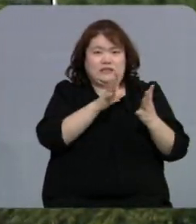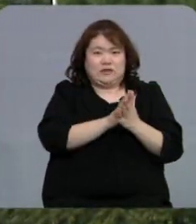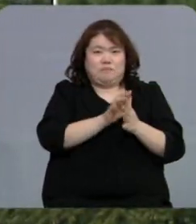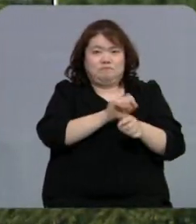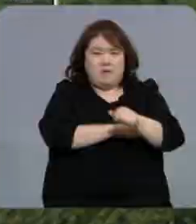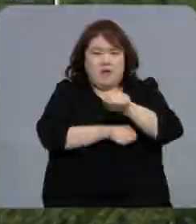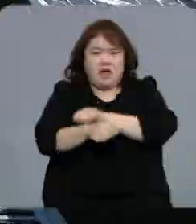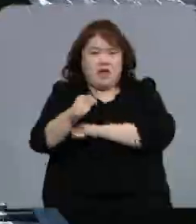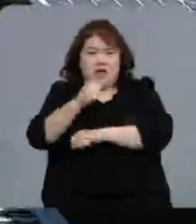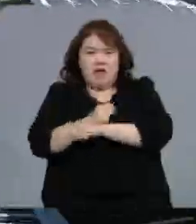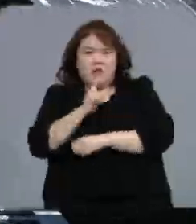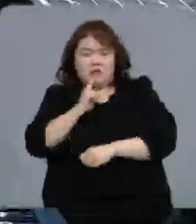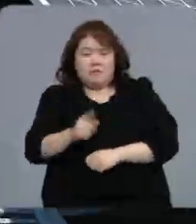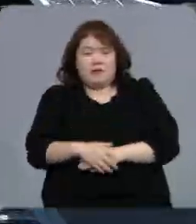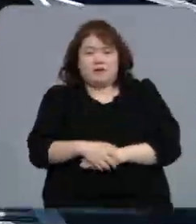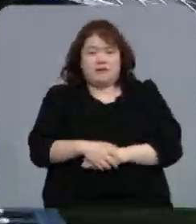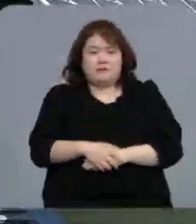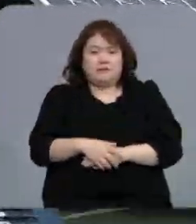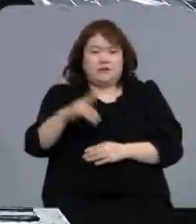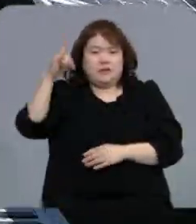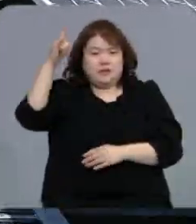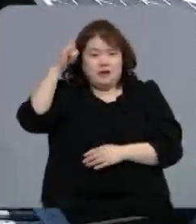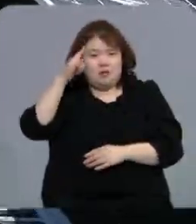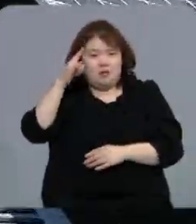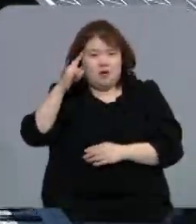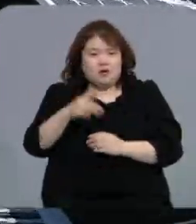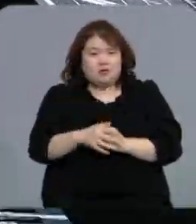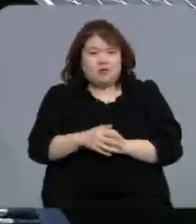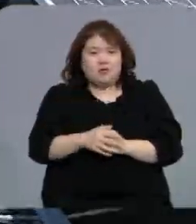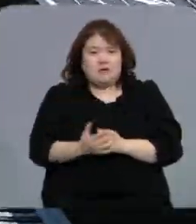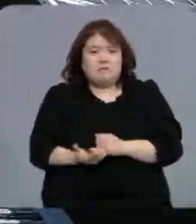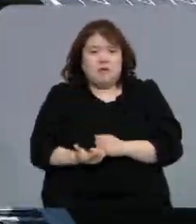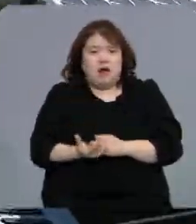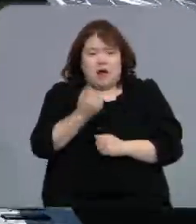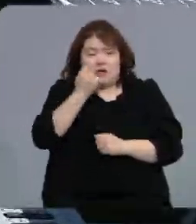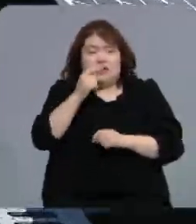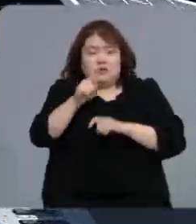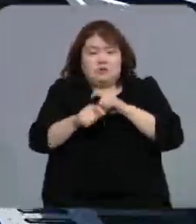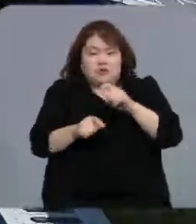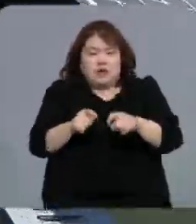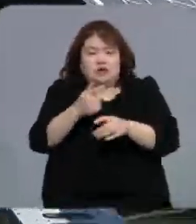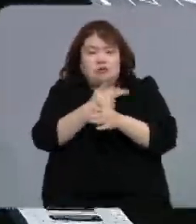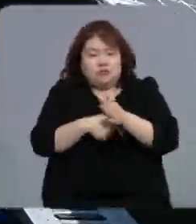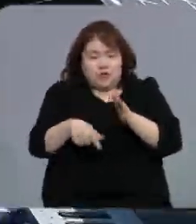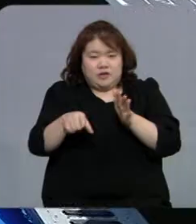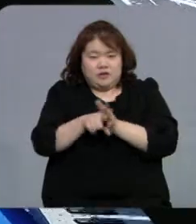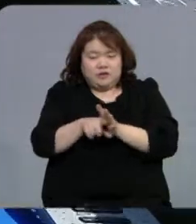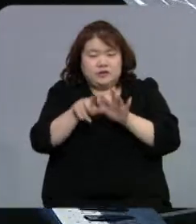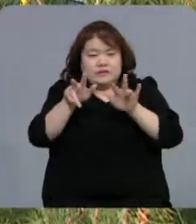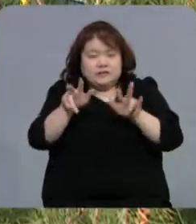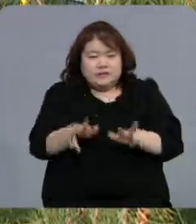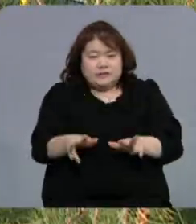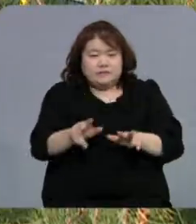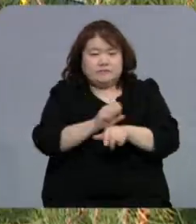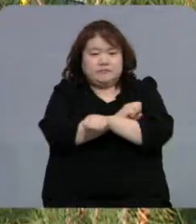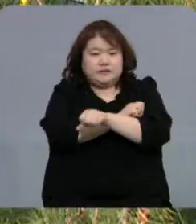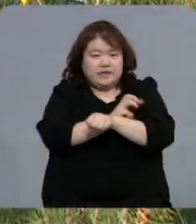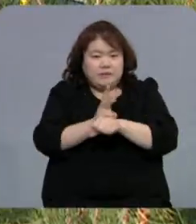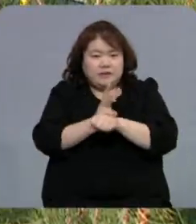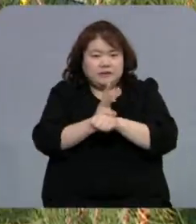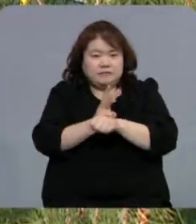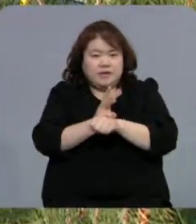높습니다. 수상 태양광을 속도감 있게 추진하기 위해서는 지금